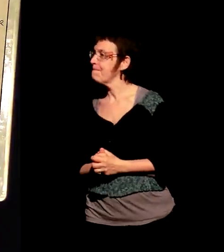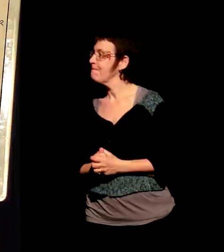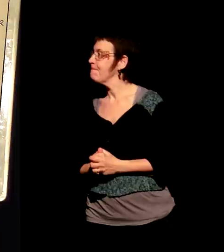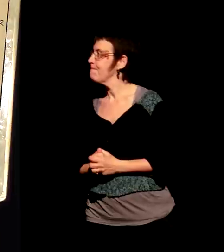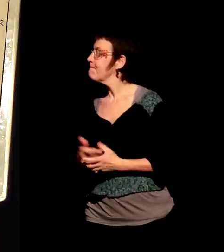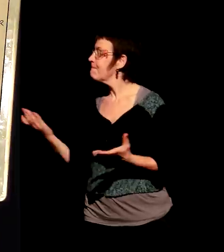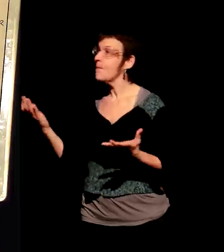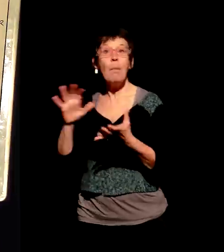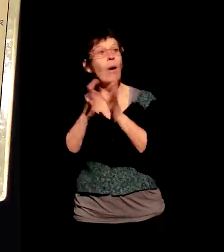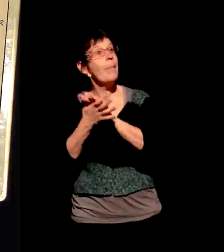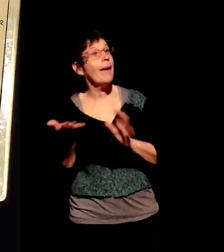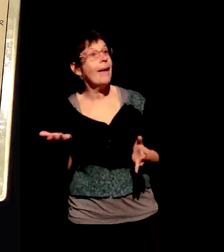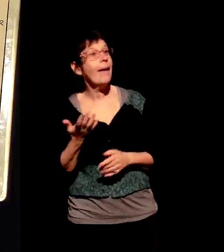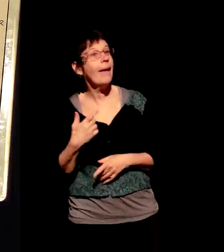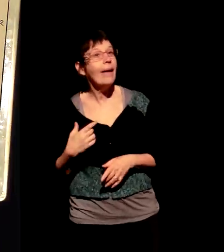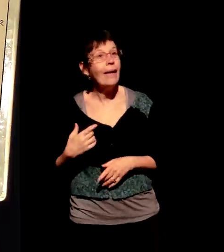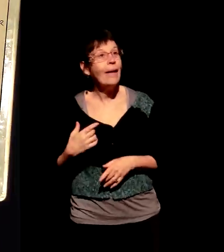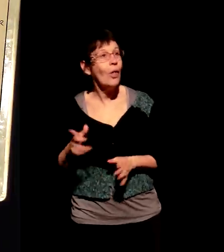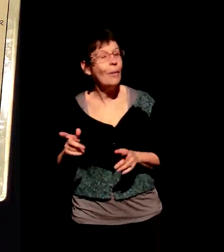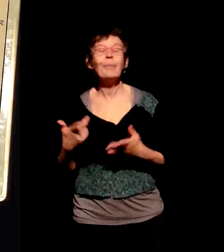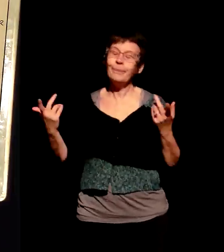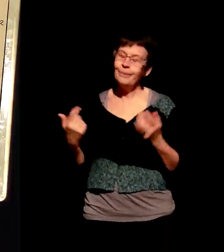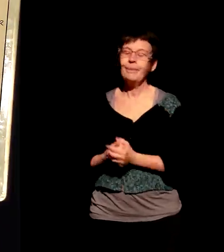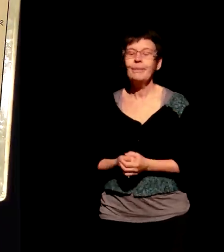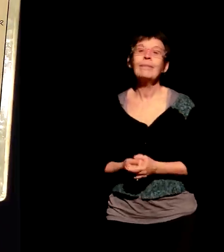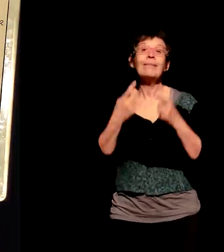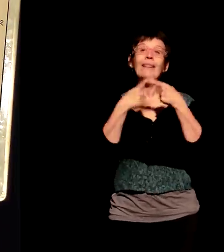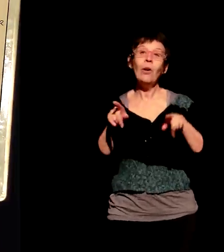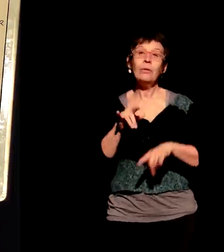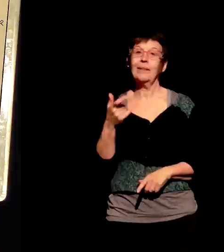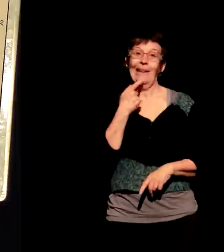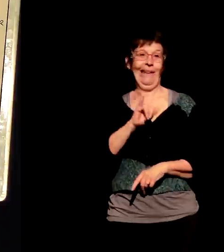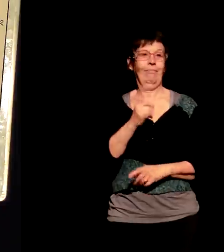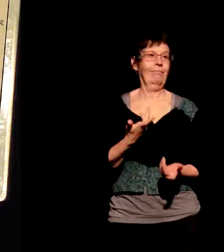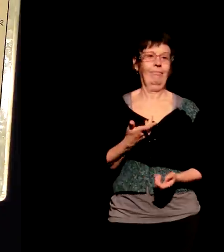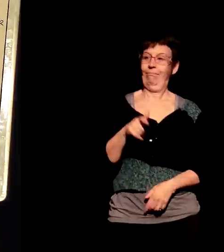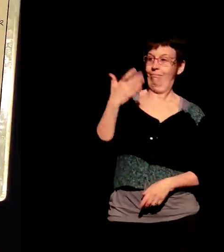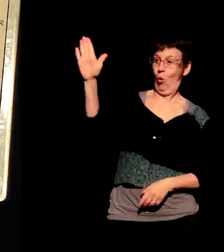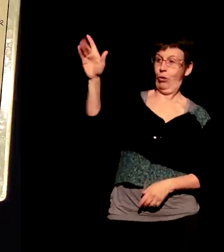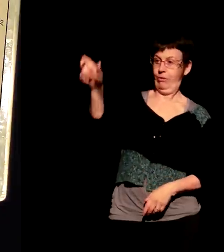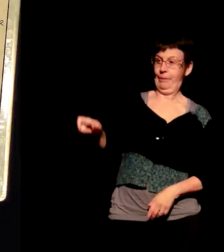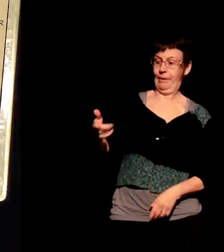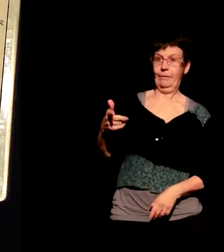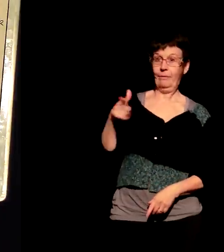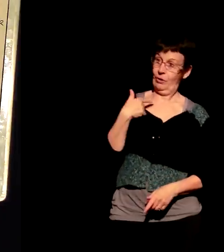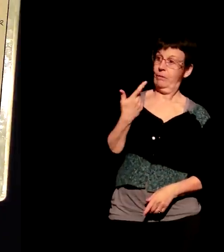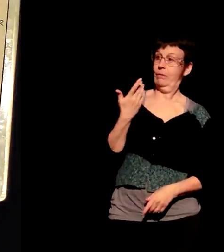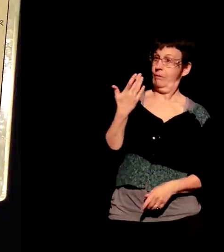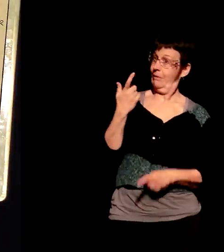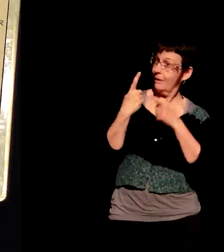C'était pourtant pas compliqué. Oui, mais la différence, c'est l'autre, c'est pas moi, enfin... Il faut accepter la différence.